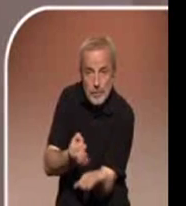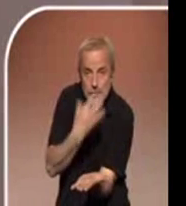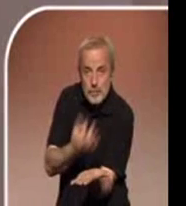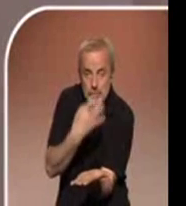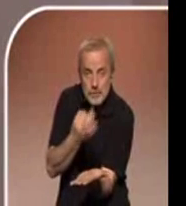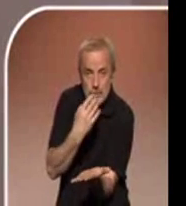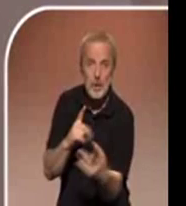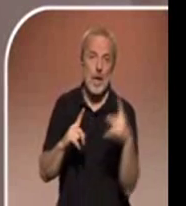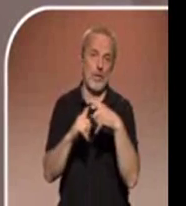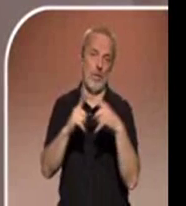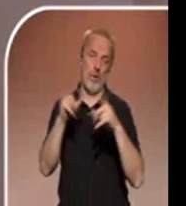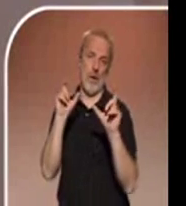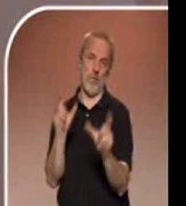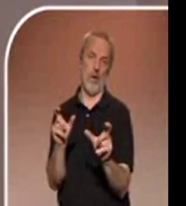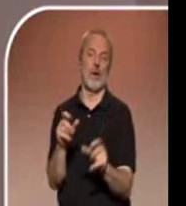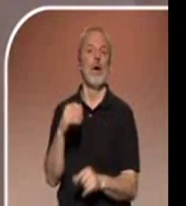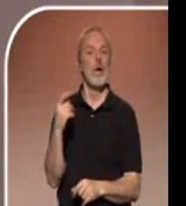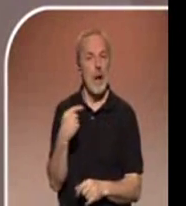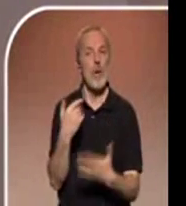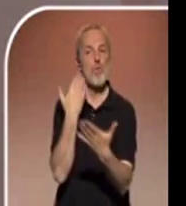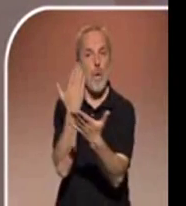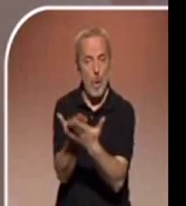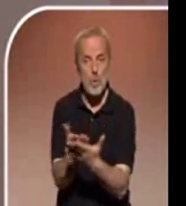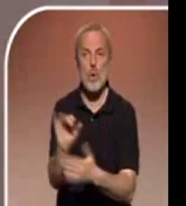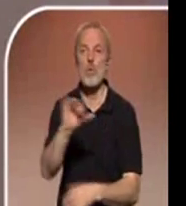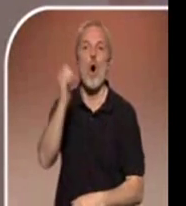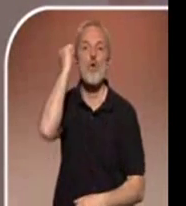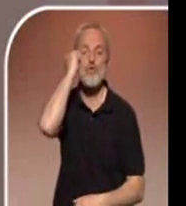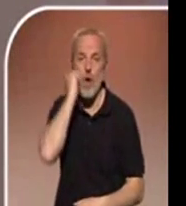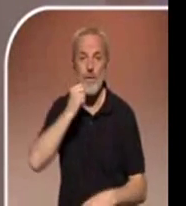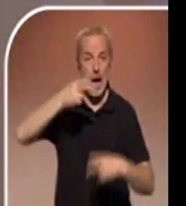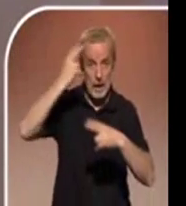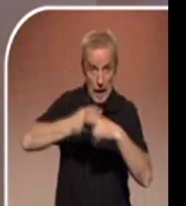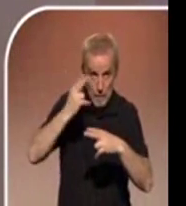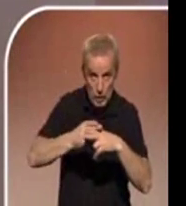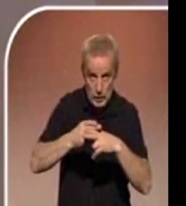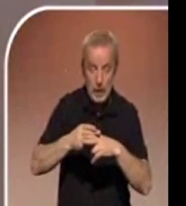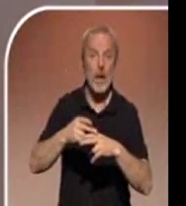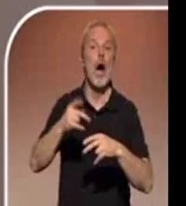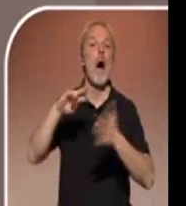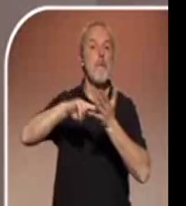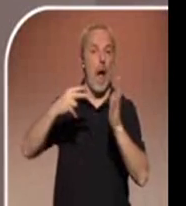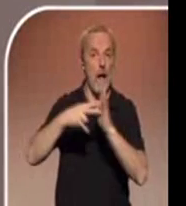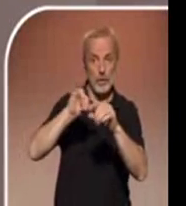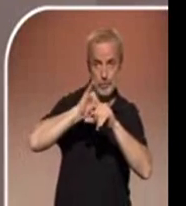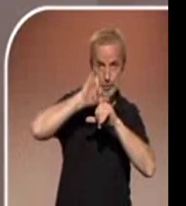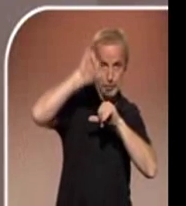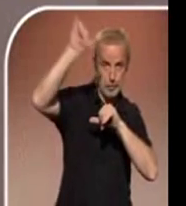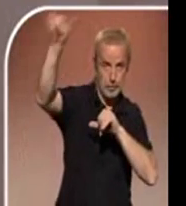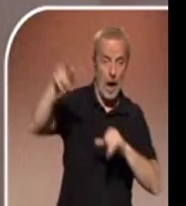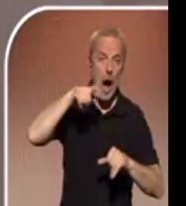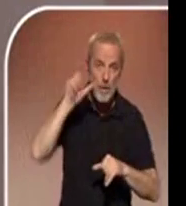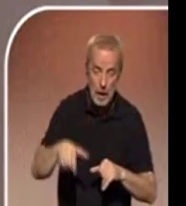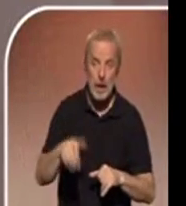té trombóze, a běžně to v poradně a v ambulanci děláme, že jim vydáme nějaké injekce a dáme jim tomu zprávu, aby